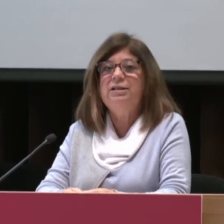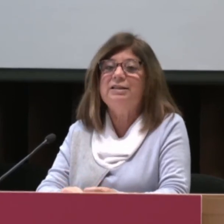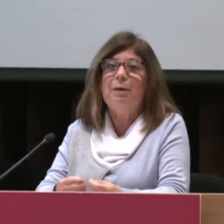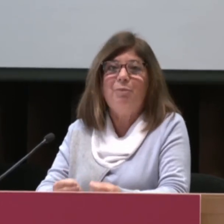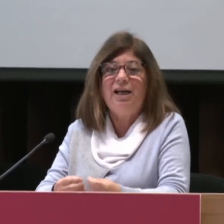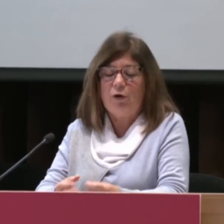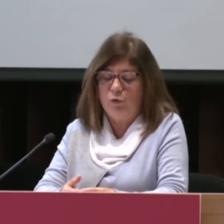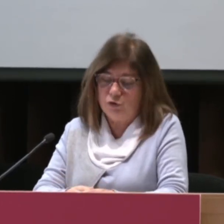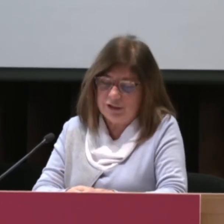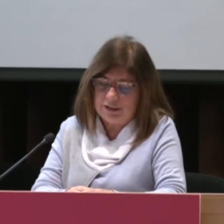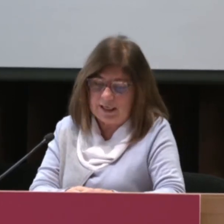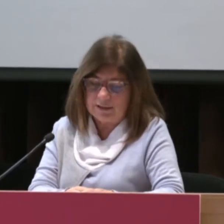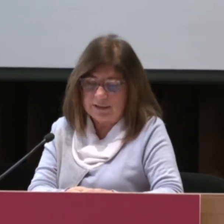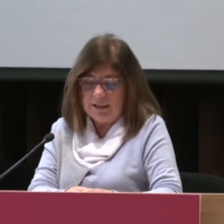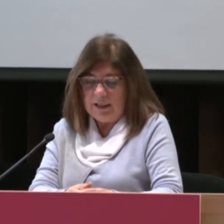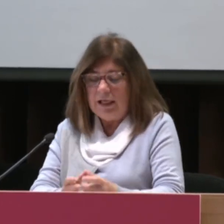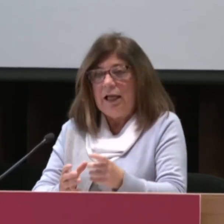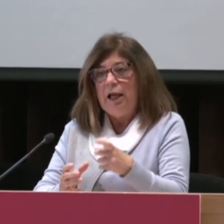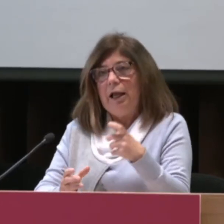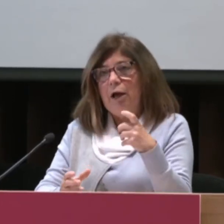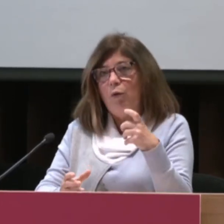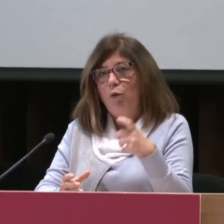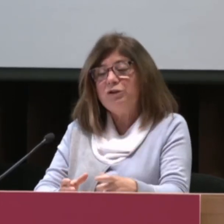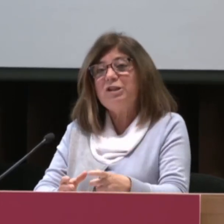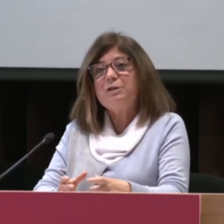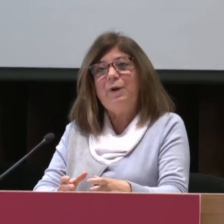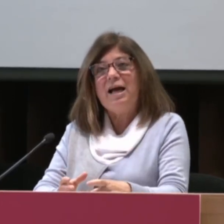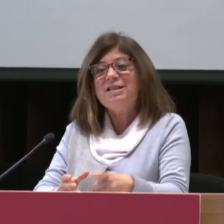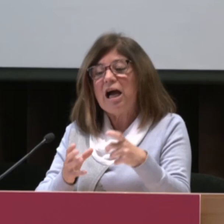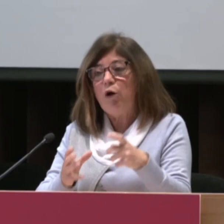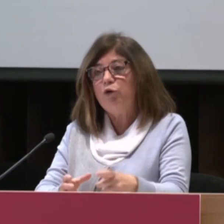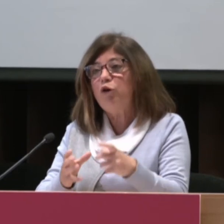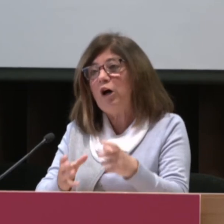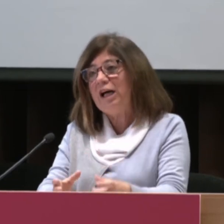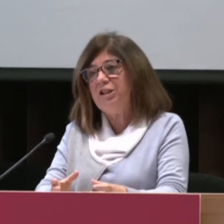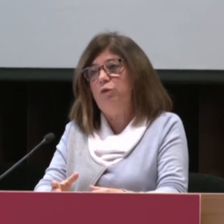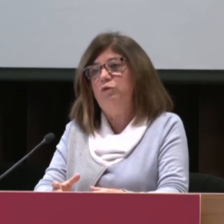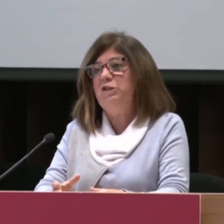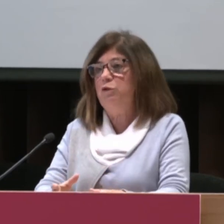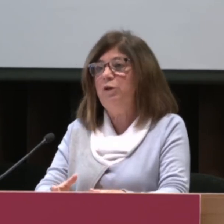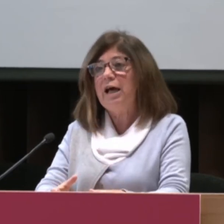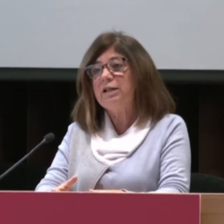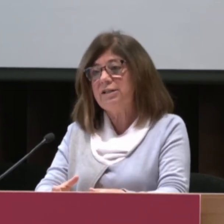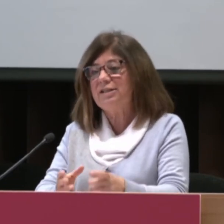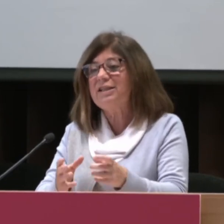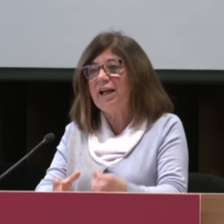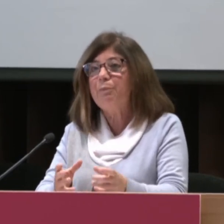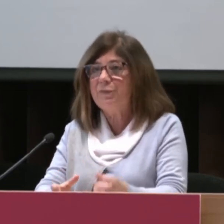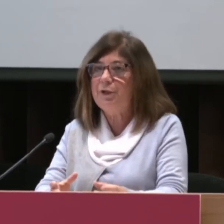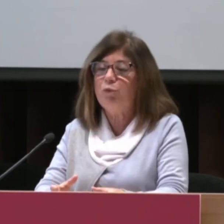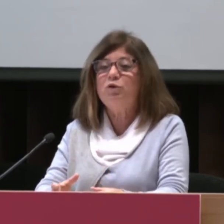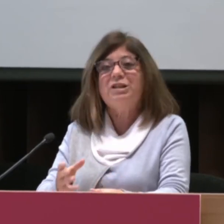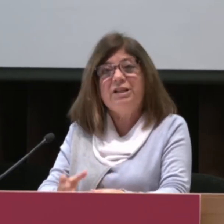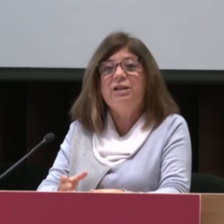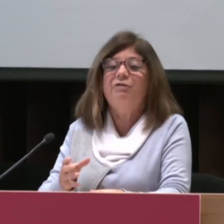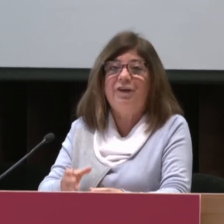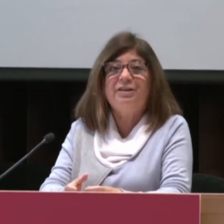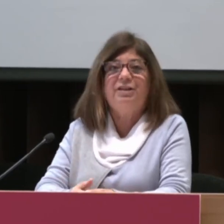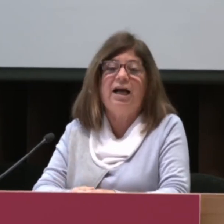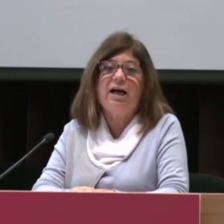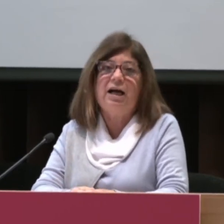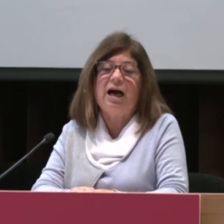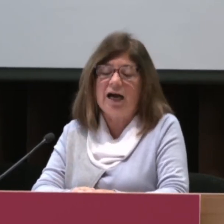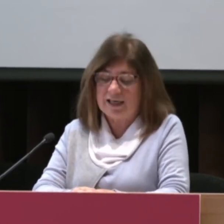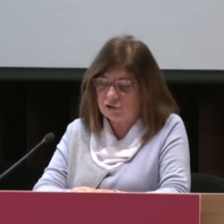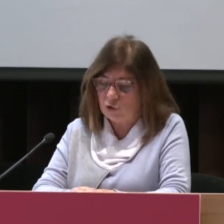i també la curiositat. Uns espais on no hagin condicionats de cap tipus i fer